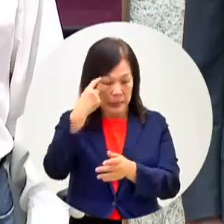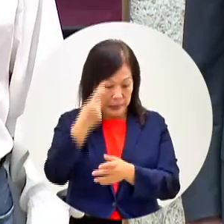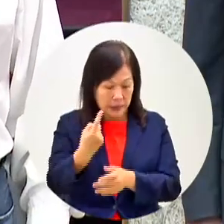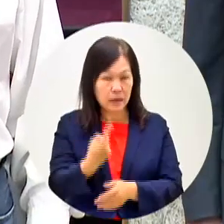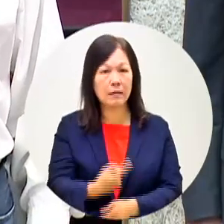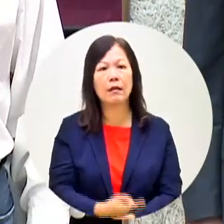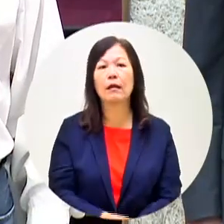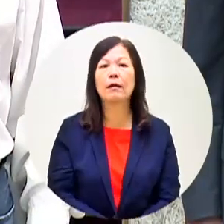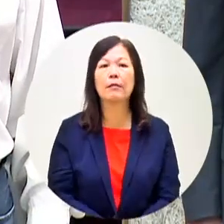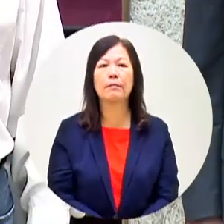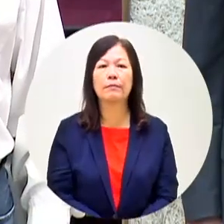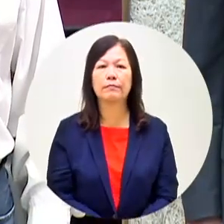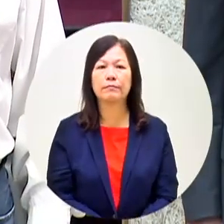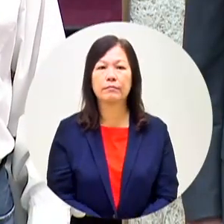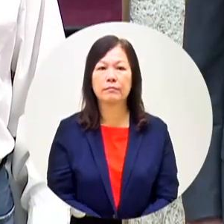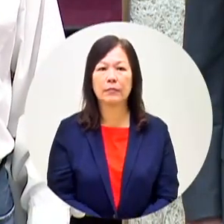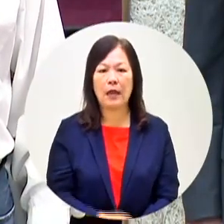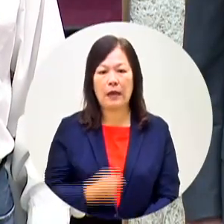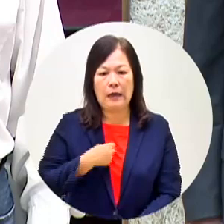真正。